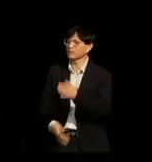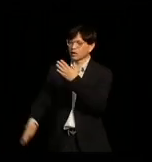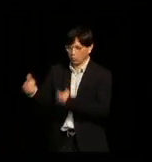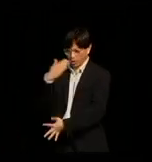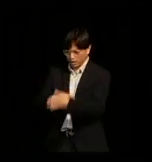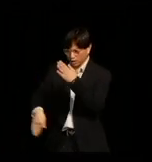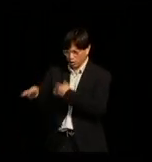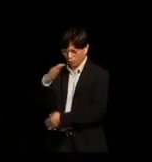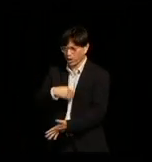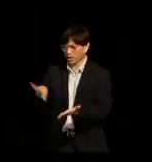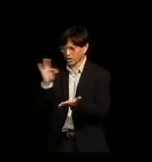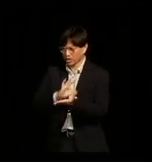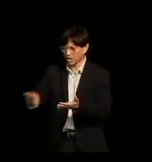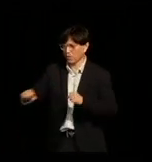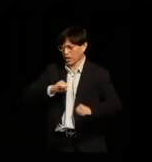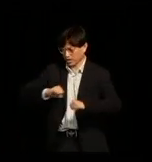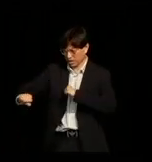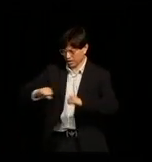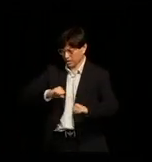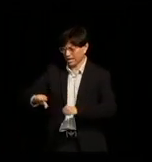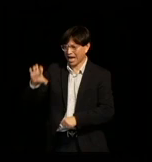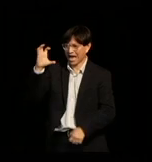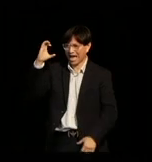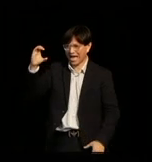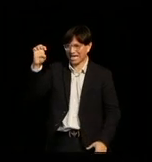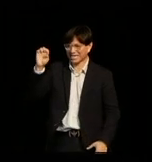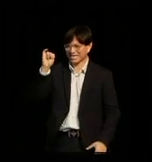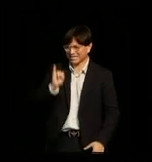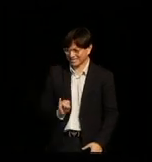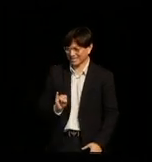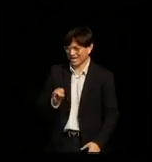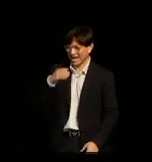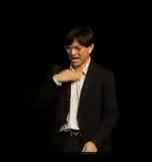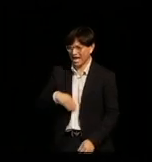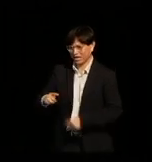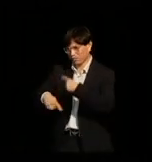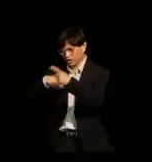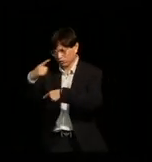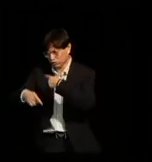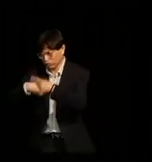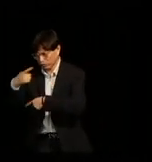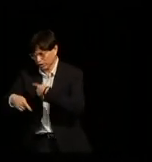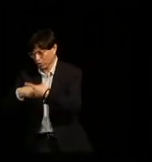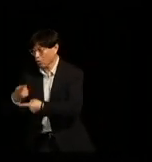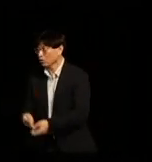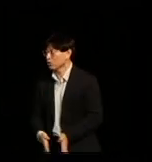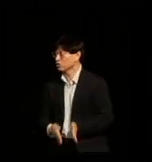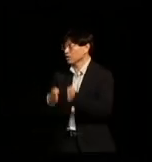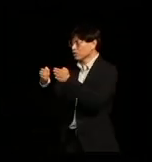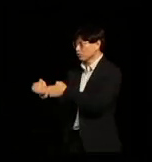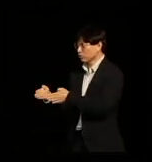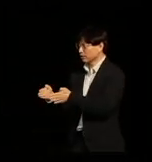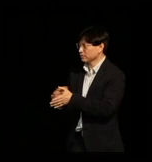della CEI e l'anima del nostro percorso perché ci ha aiutato a riflettere abbondantemente in